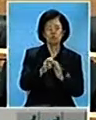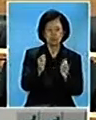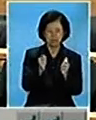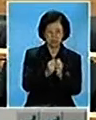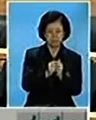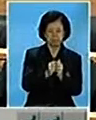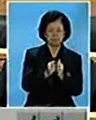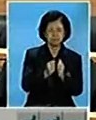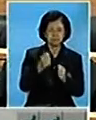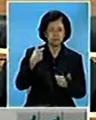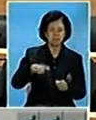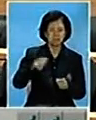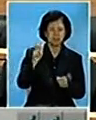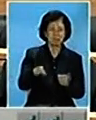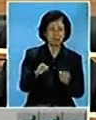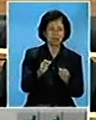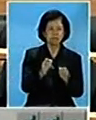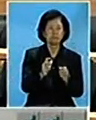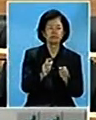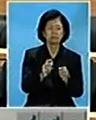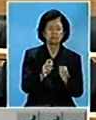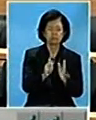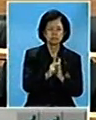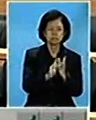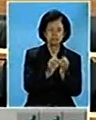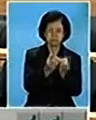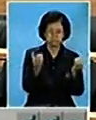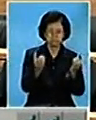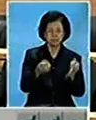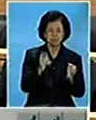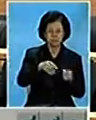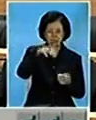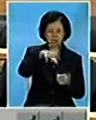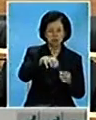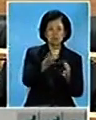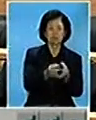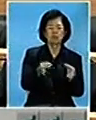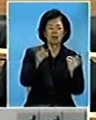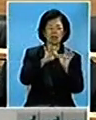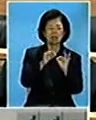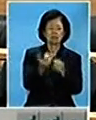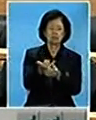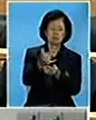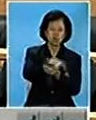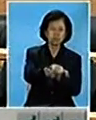นูญดังนั้นจึงเป็นองค์กรสำคัญจริงๆครับสามารถจะล้มรัฐบาล